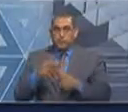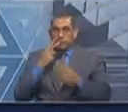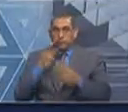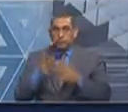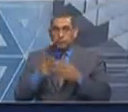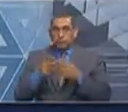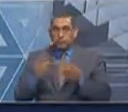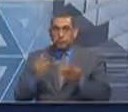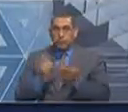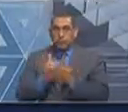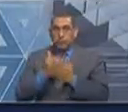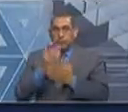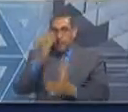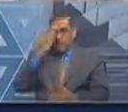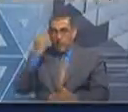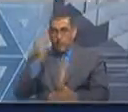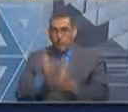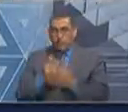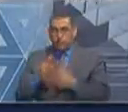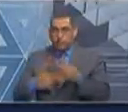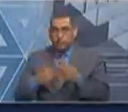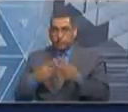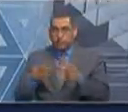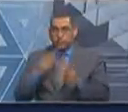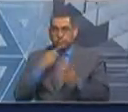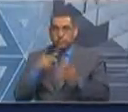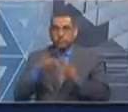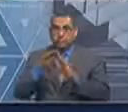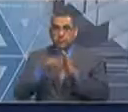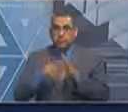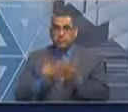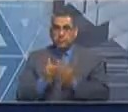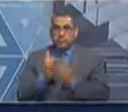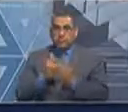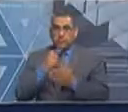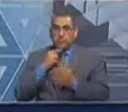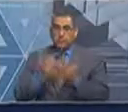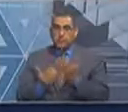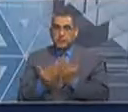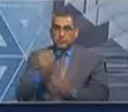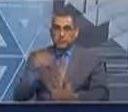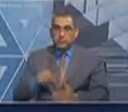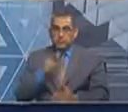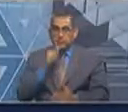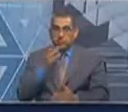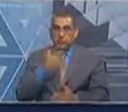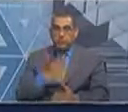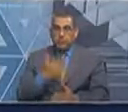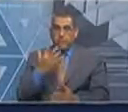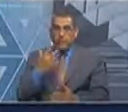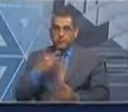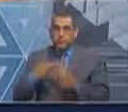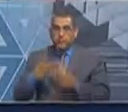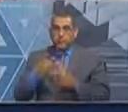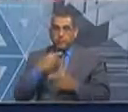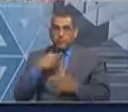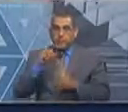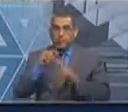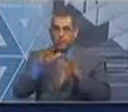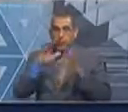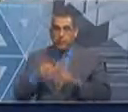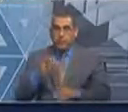العنوان ومدارس هي التخصص لتكتمل المنظومة بأهل المدارس في ثوبها الجديدة بنسختها الخامسة والتخفيضات بها تصل